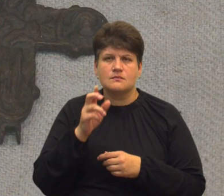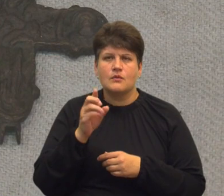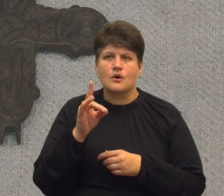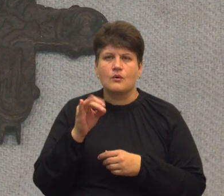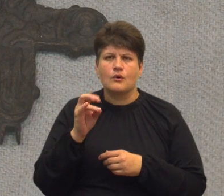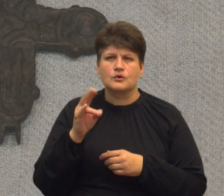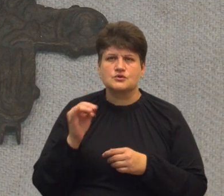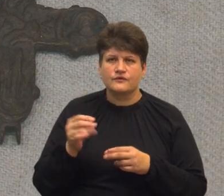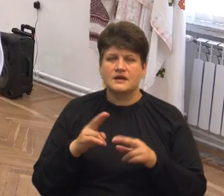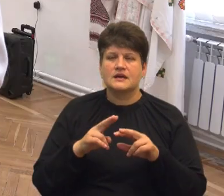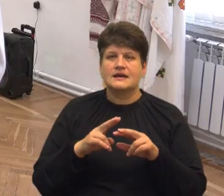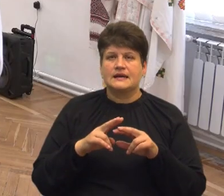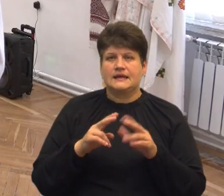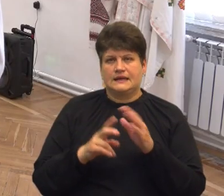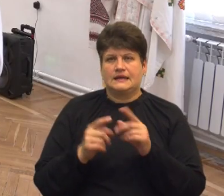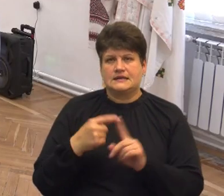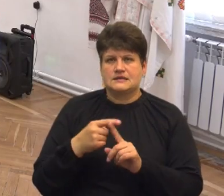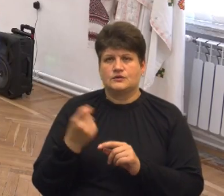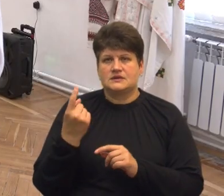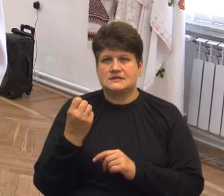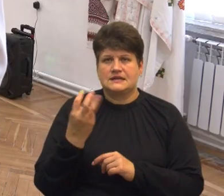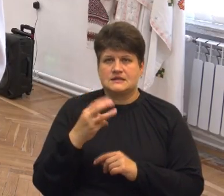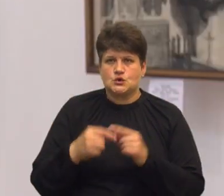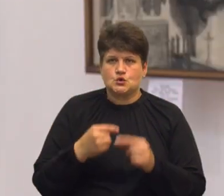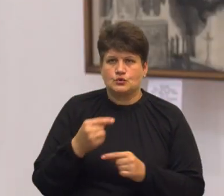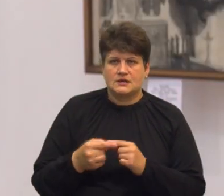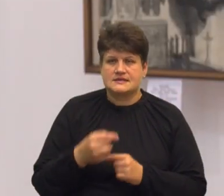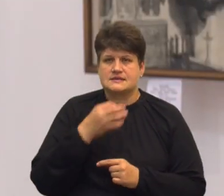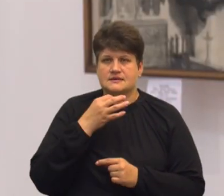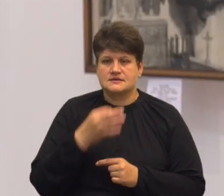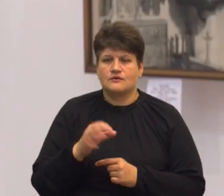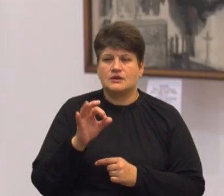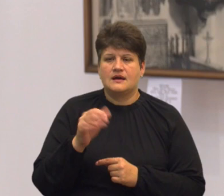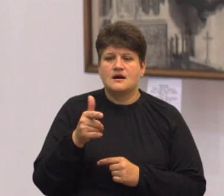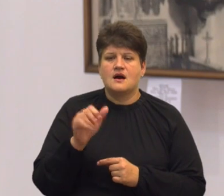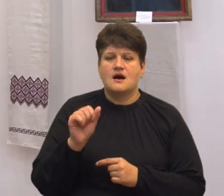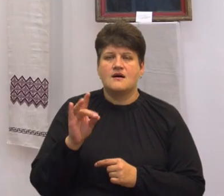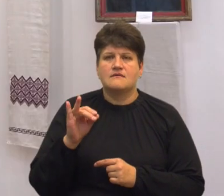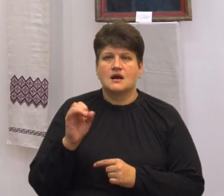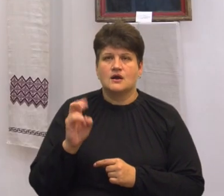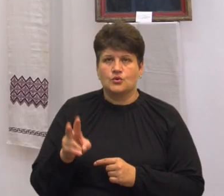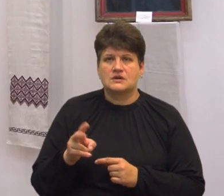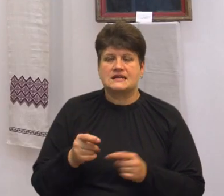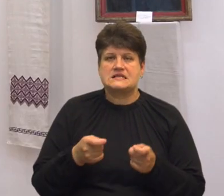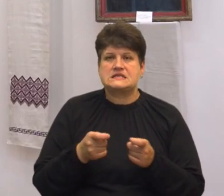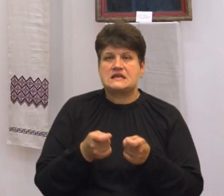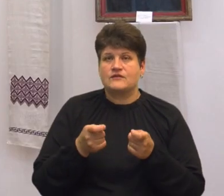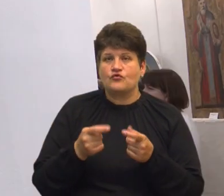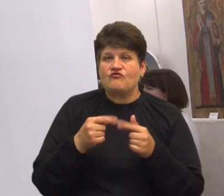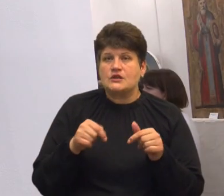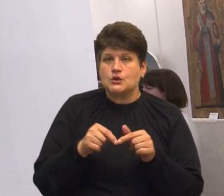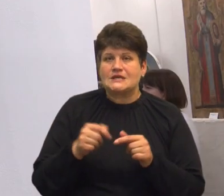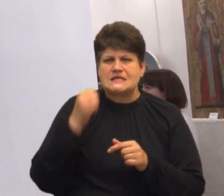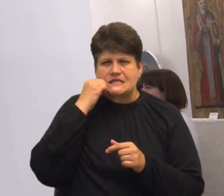11-13 Про це розповів Олег Гаврилюк завідувач відділу стародавньої історії ікона представлені трьох